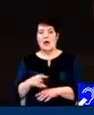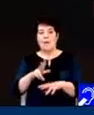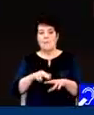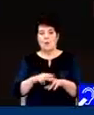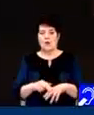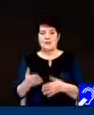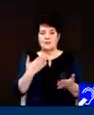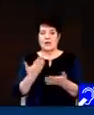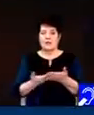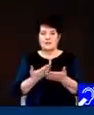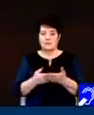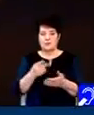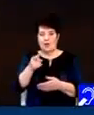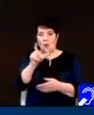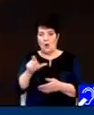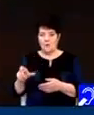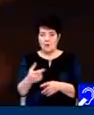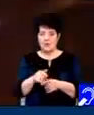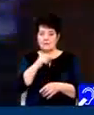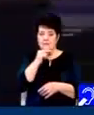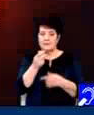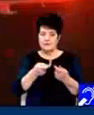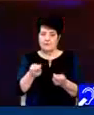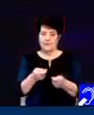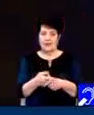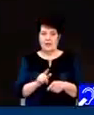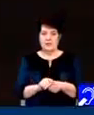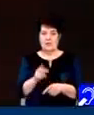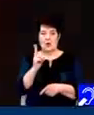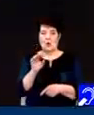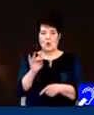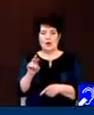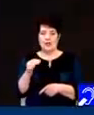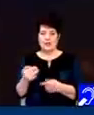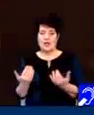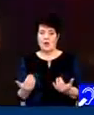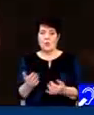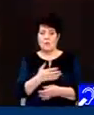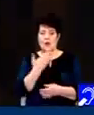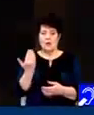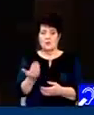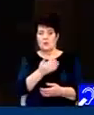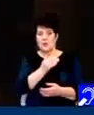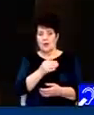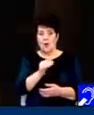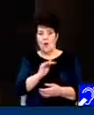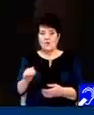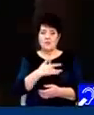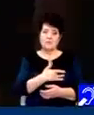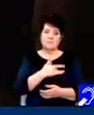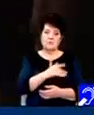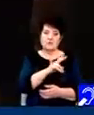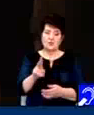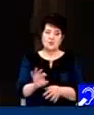a sfătuit oamenii să fie vigilenți și tratează incidentele ca fiind corelate. Deocamdată nu există oficial suspect sau indicii